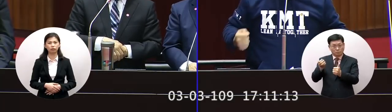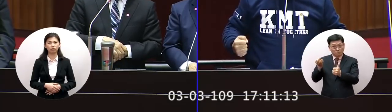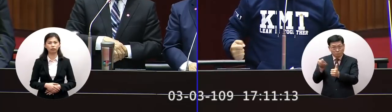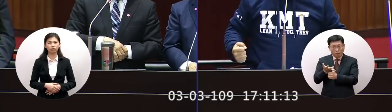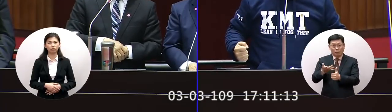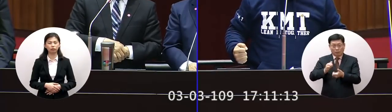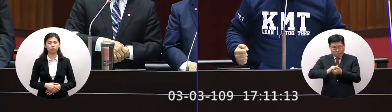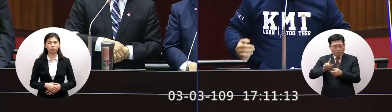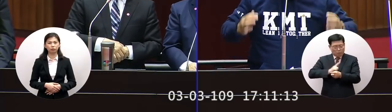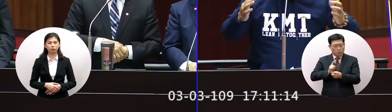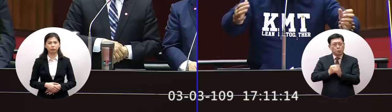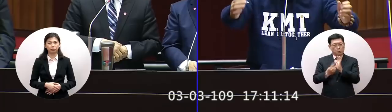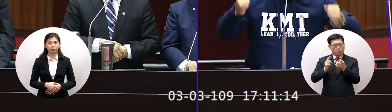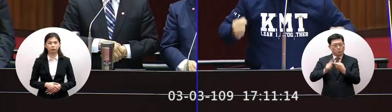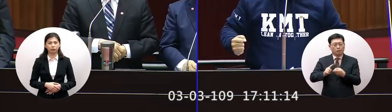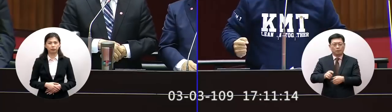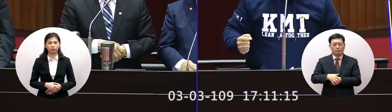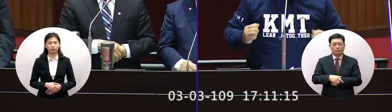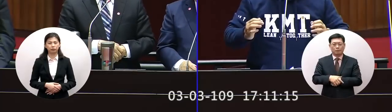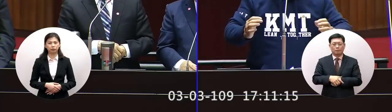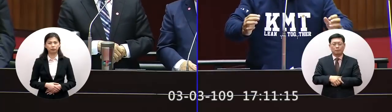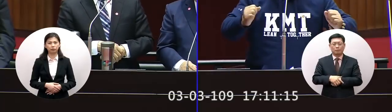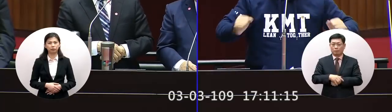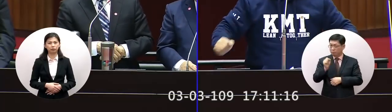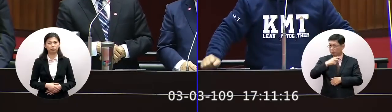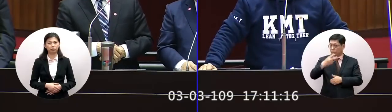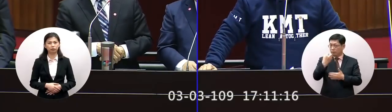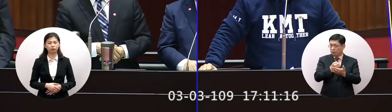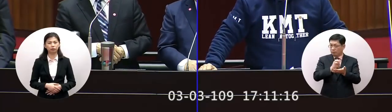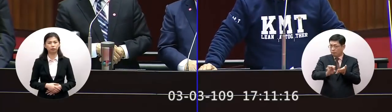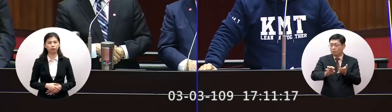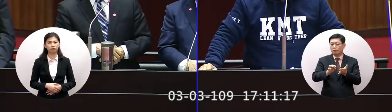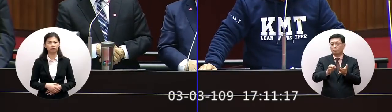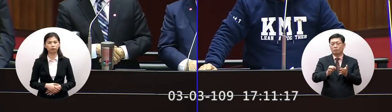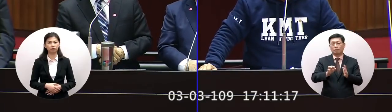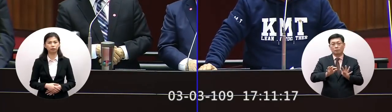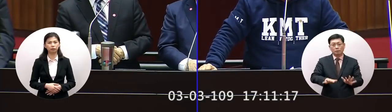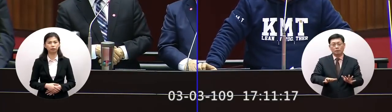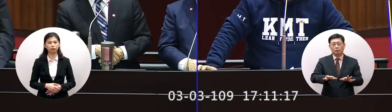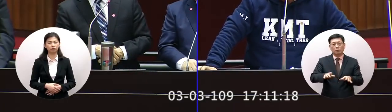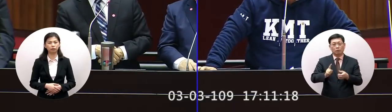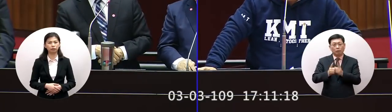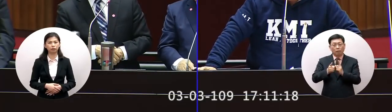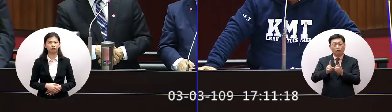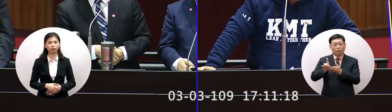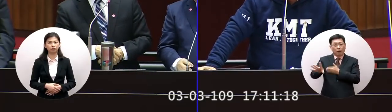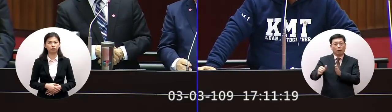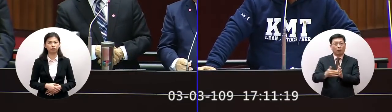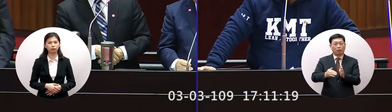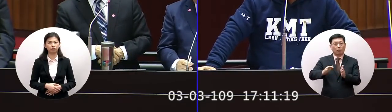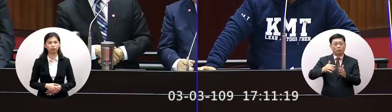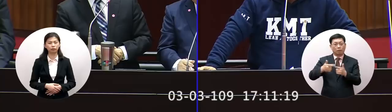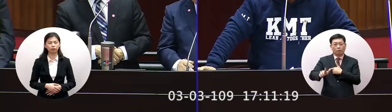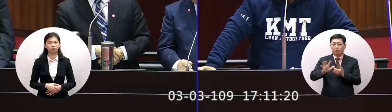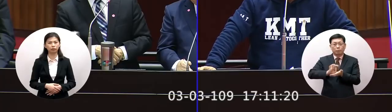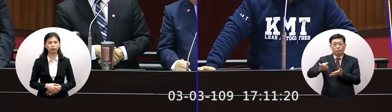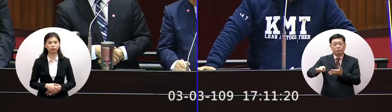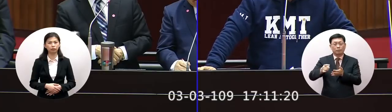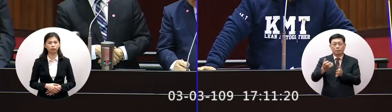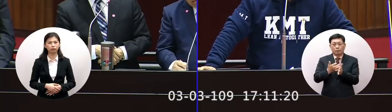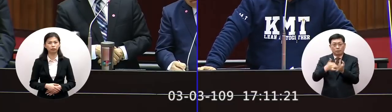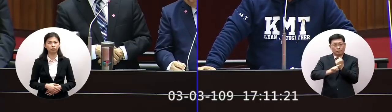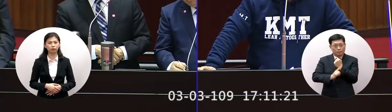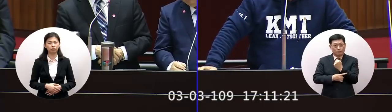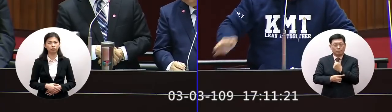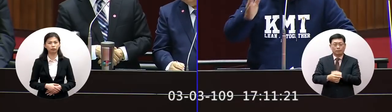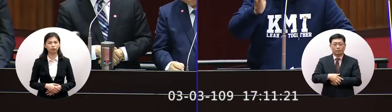删除一定有个原因，所以不得再留用经费。你今天排除了以后，你当排除